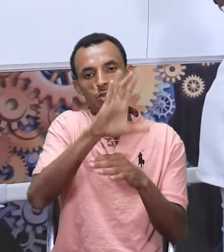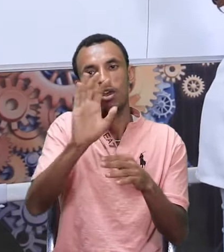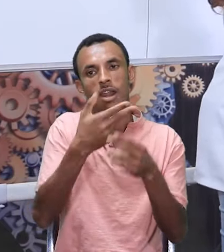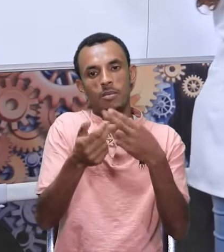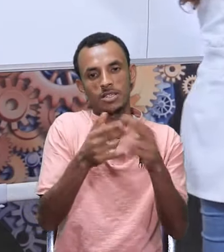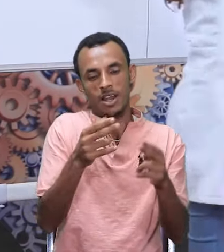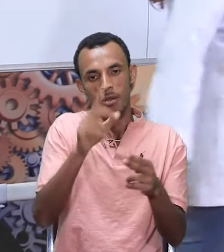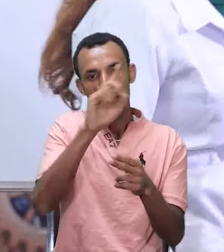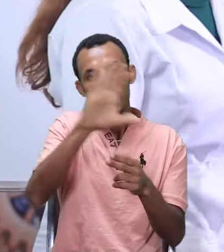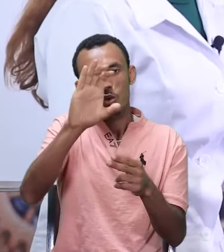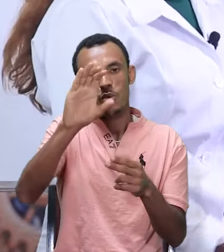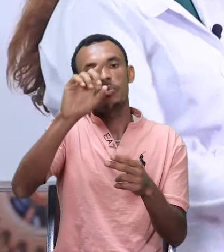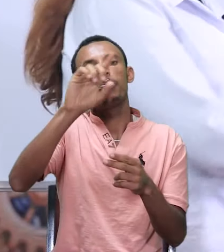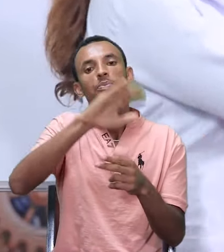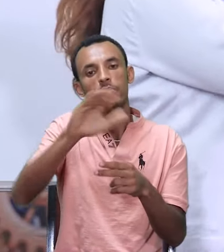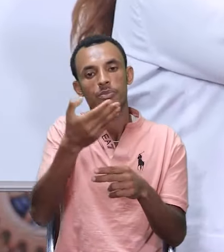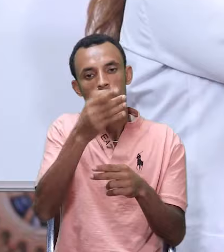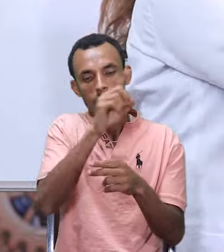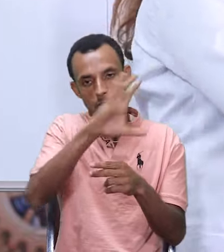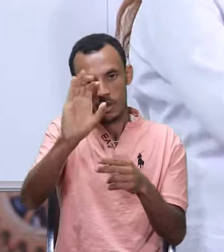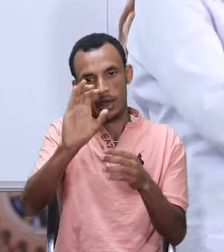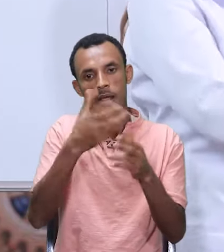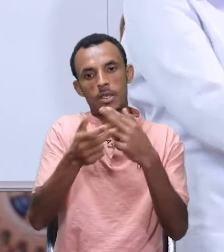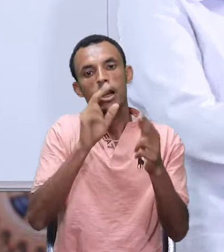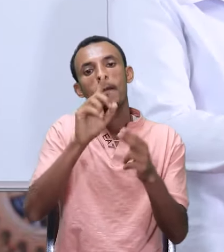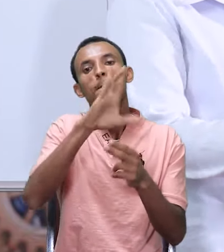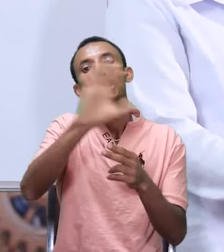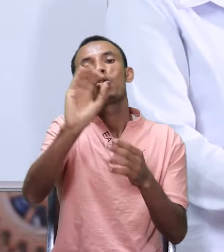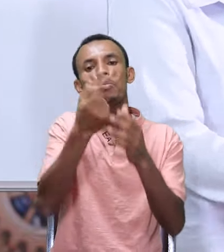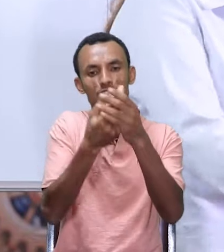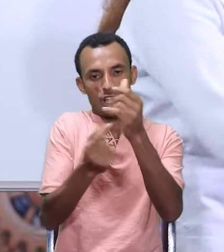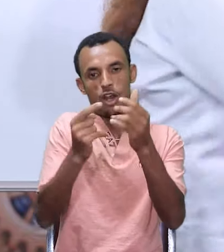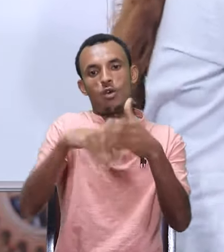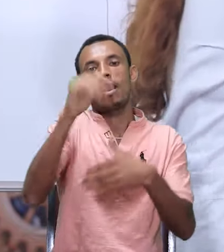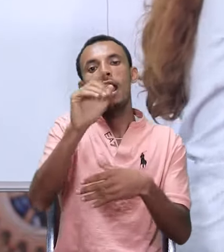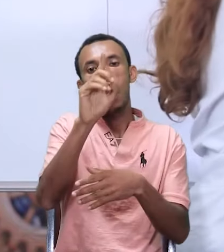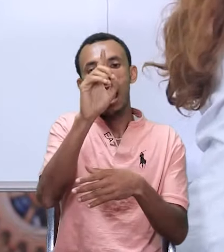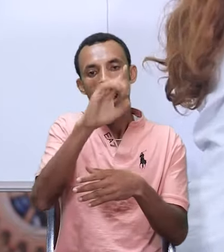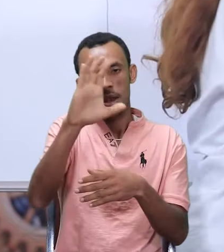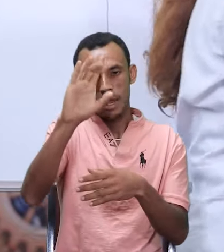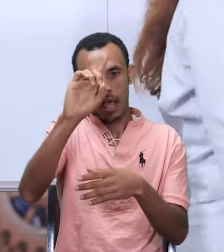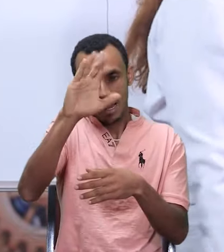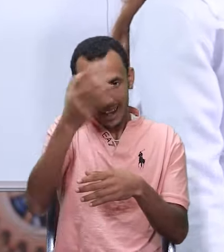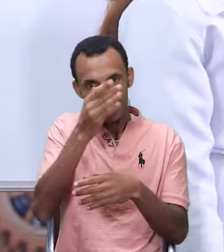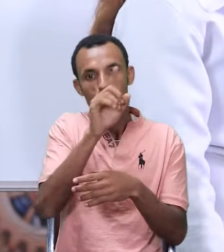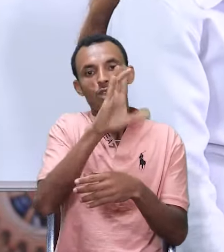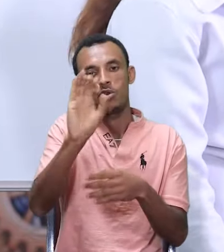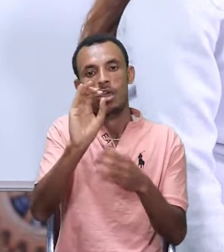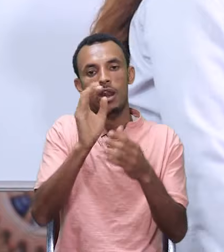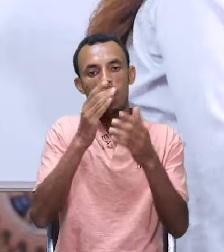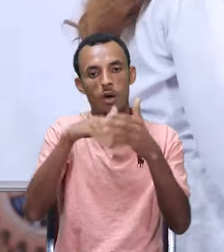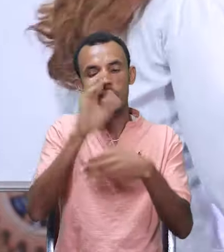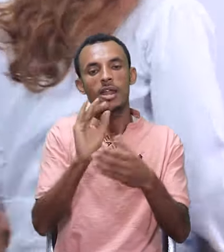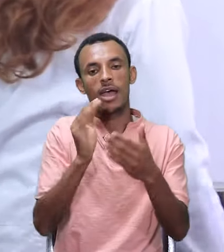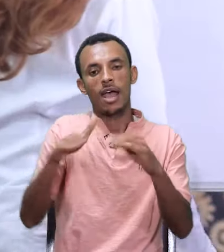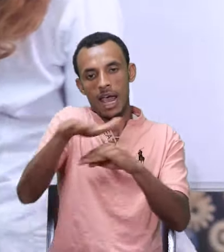መቶኛ ካባዛን በኋላ አንድ መቶኛ ነጥለን እናወጣለን። አንድ መቶኛ ማለት ፐርሰንት ማለት ነው። ስለዚህ አንድ መቶኛ ነጥለን ስናወጣ